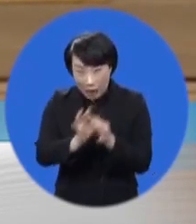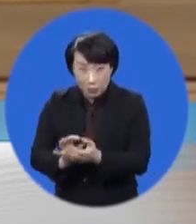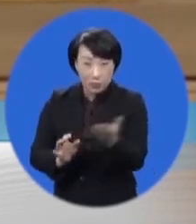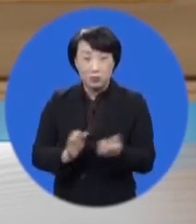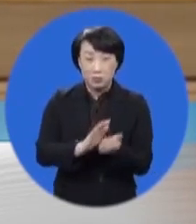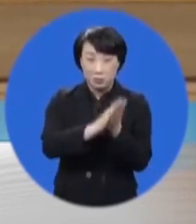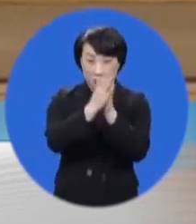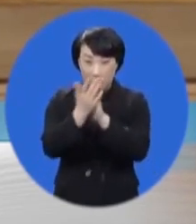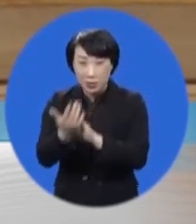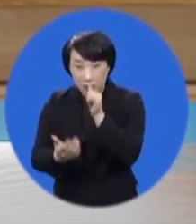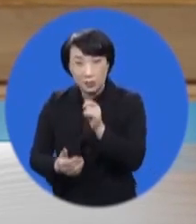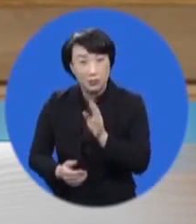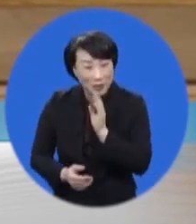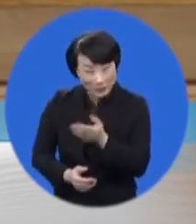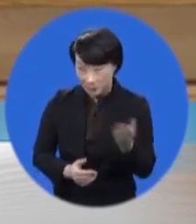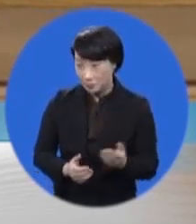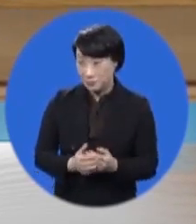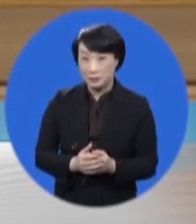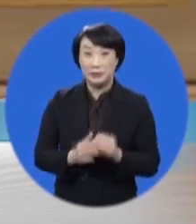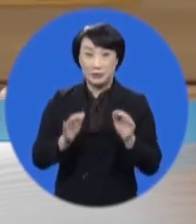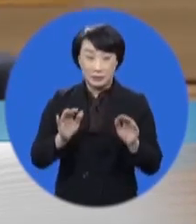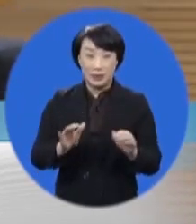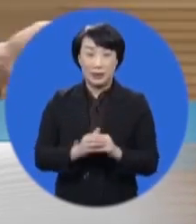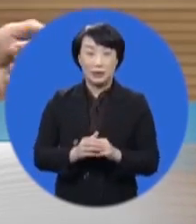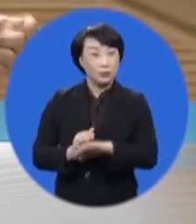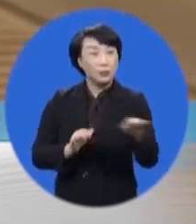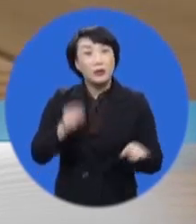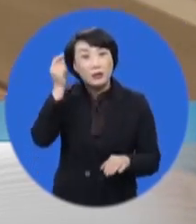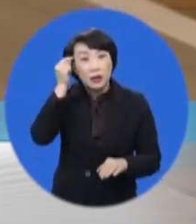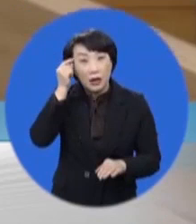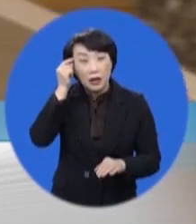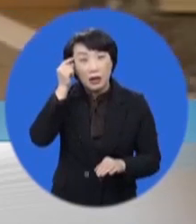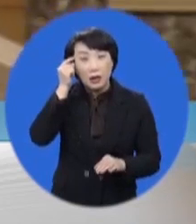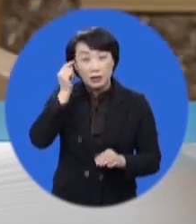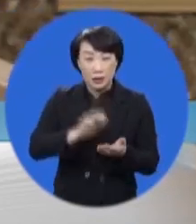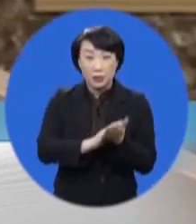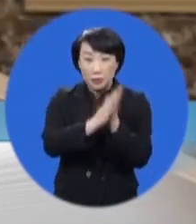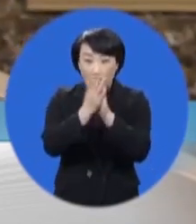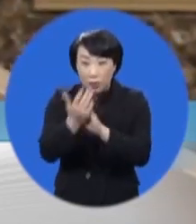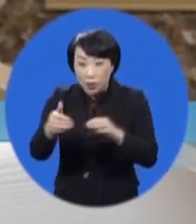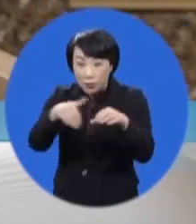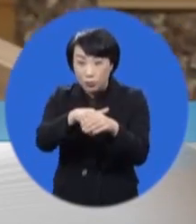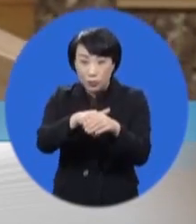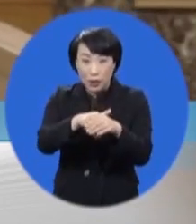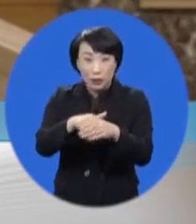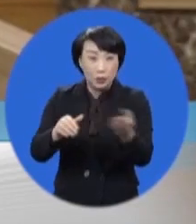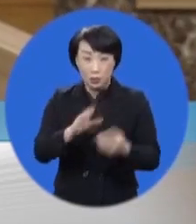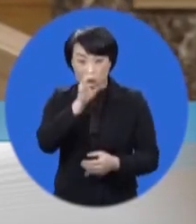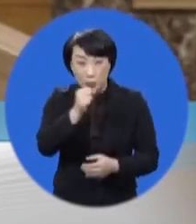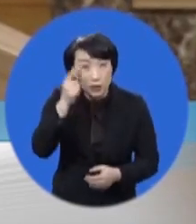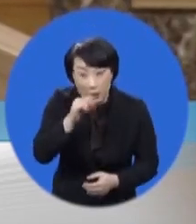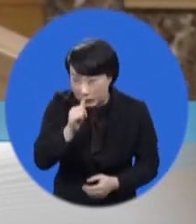계속 변해가잖아요. 변해가잖아요. 우리가 볼 때는 변해가는 문명이 굉장히 좋은